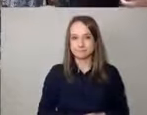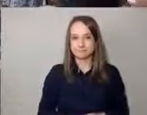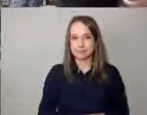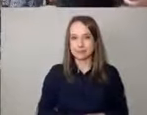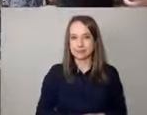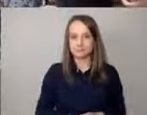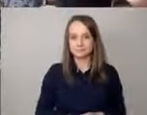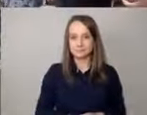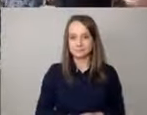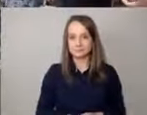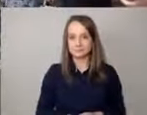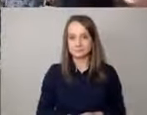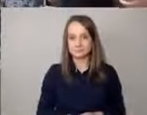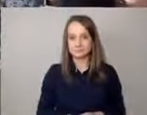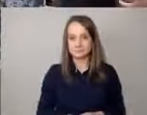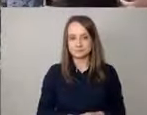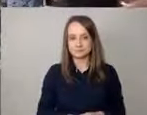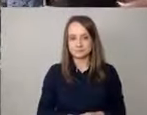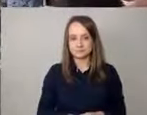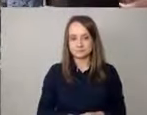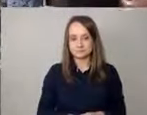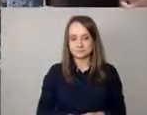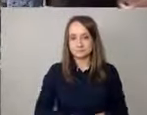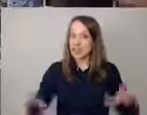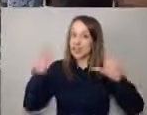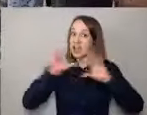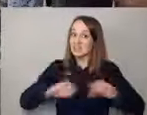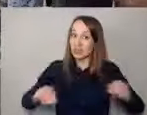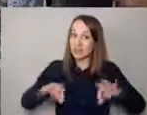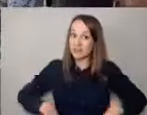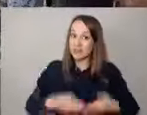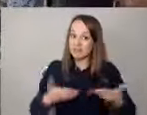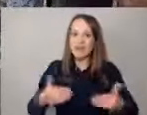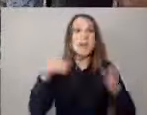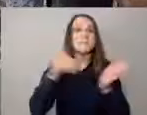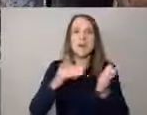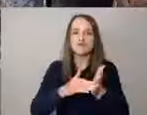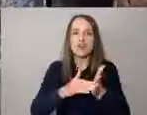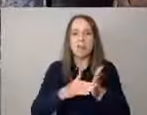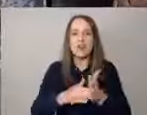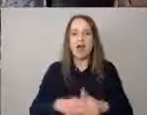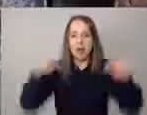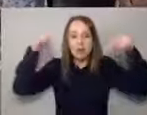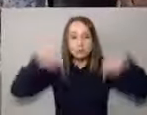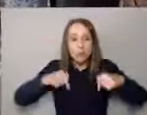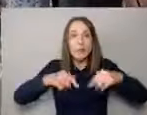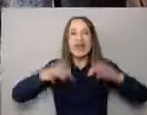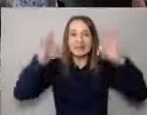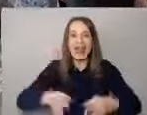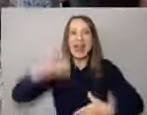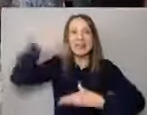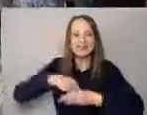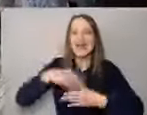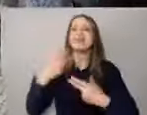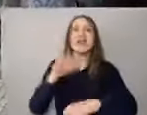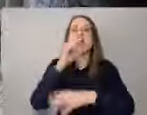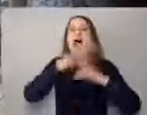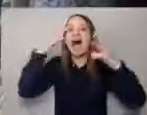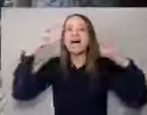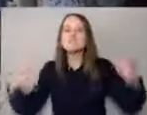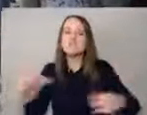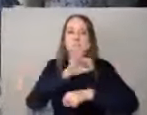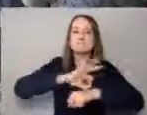Dzisiaj, szanowni państwo, potrzeba inwestycji tu i teraz. Nie wielkich projektów, które może się ziszczą albo nie,